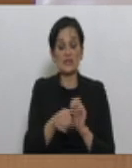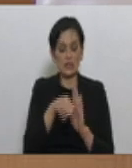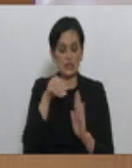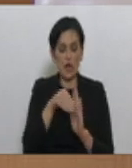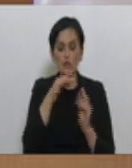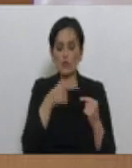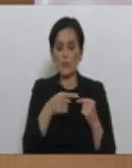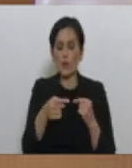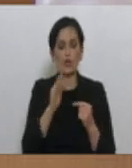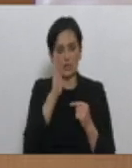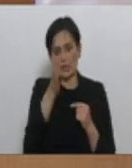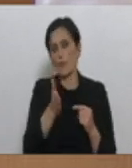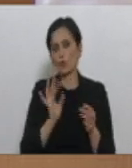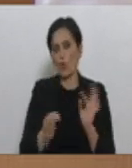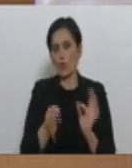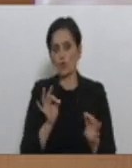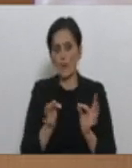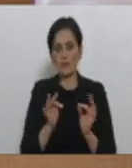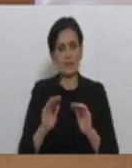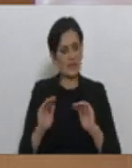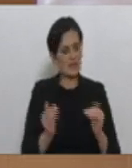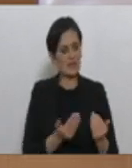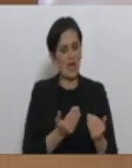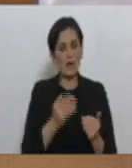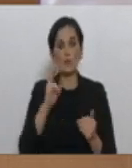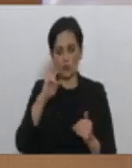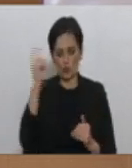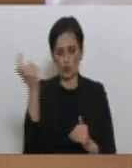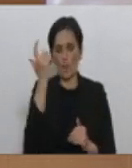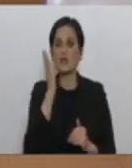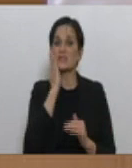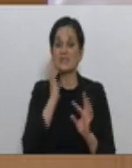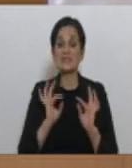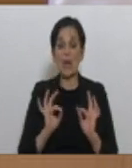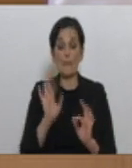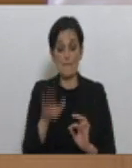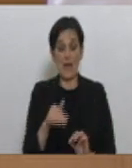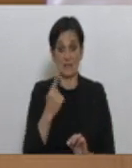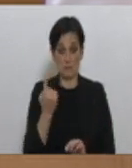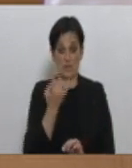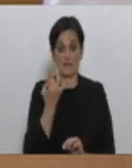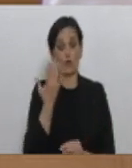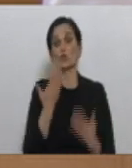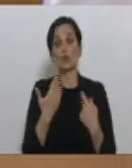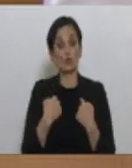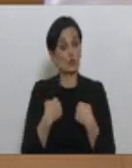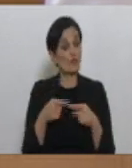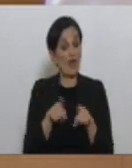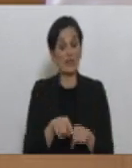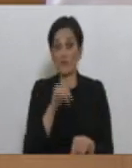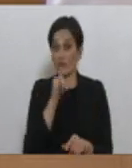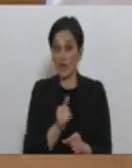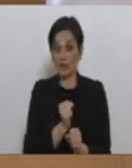იქნება ნორმალური. მეტნაკლებად დემოკრატიული და სამართლიანი მაინც პირველ ჯერზე. Თუ ჩვენ ამას ვერ